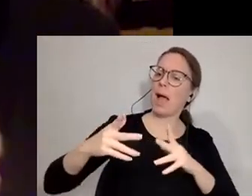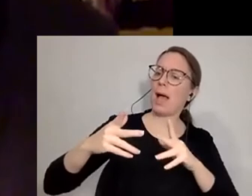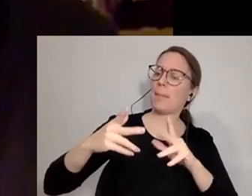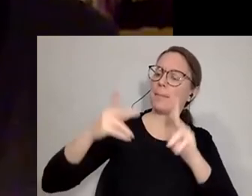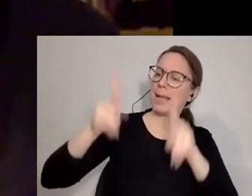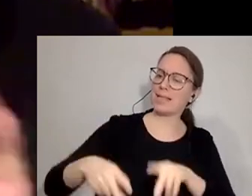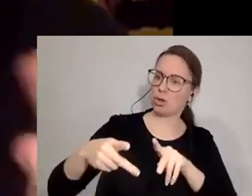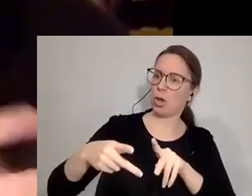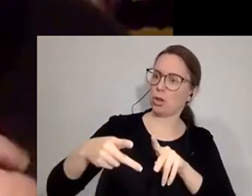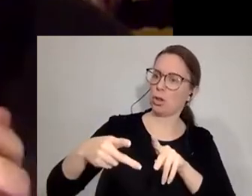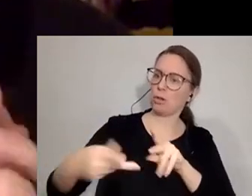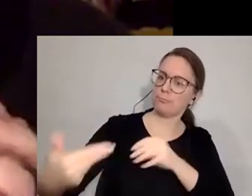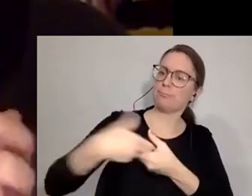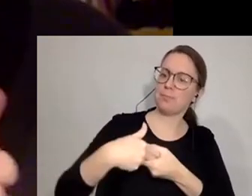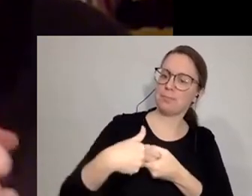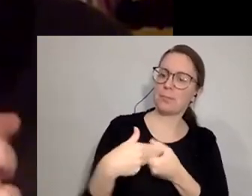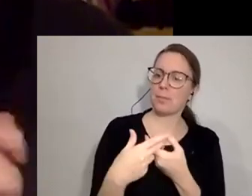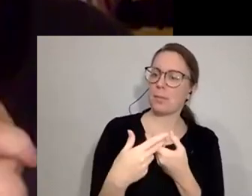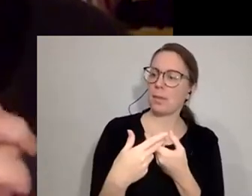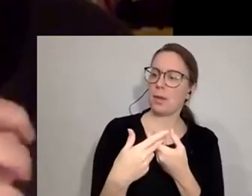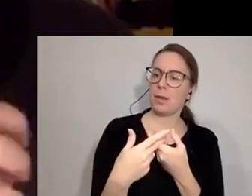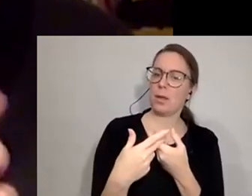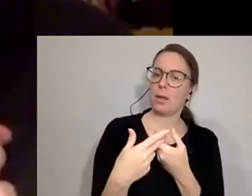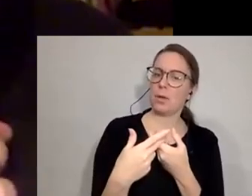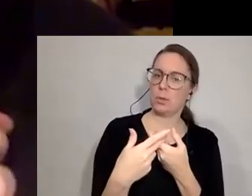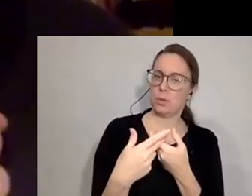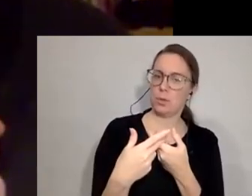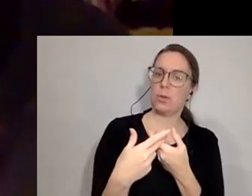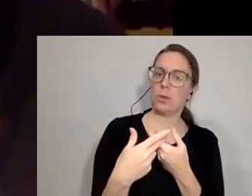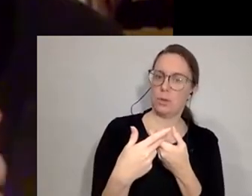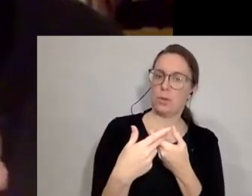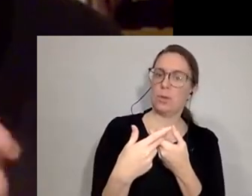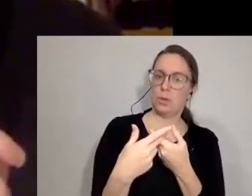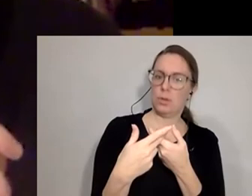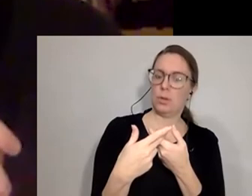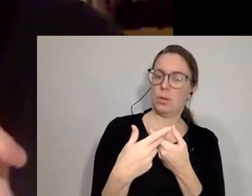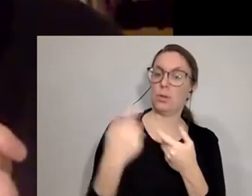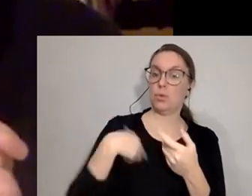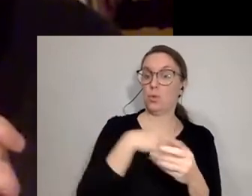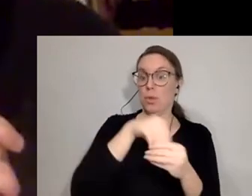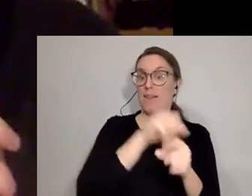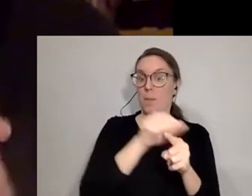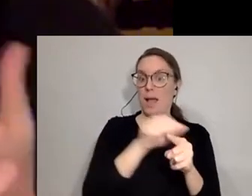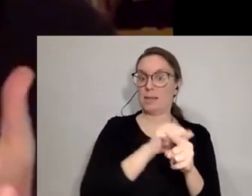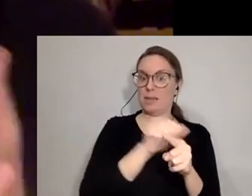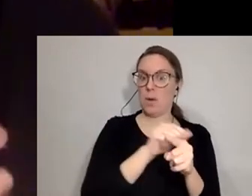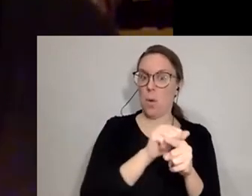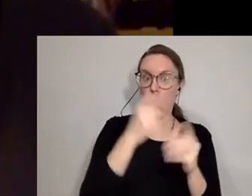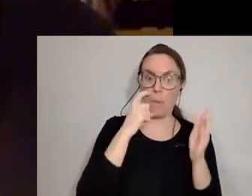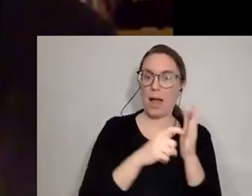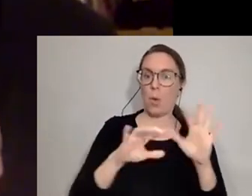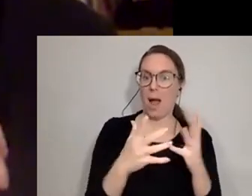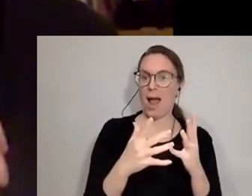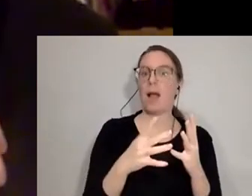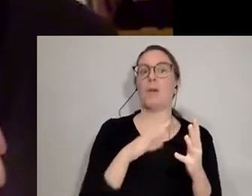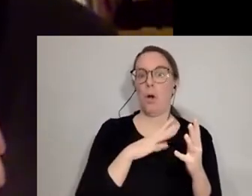projets qu'on conçoit et d'ailleurs, à ce titre, on relève, nous, dans cette formation de master qu'il y a de plus en plus d'étudiants eux-mêmes en